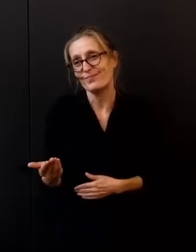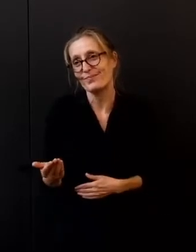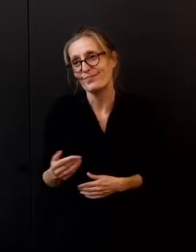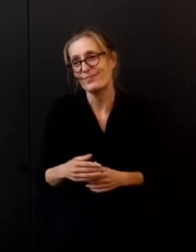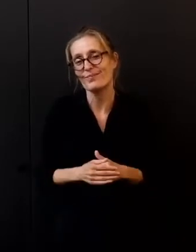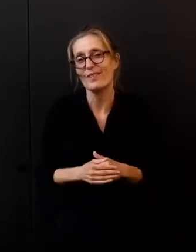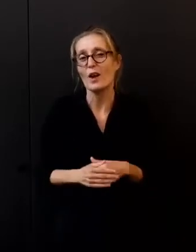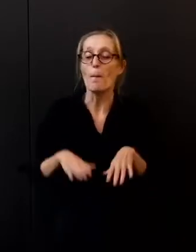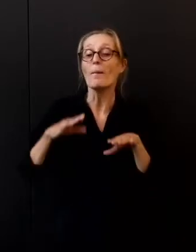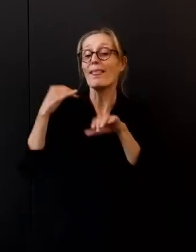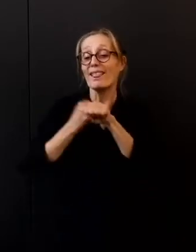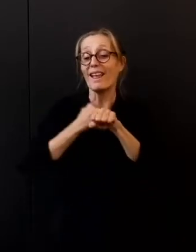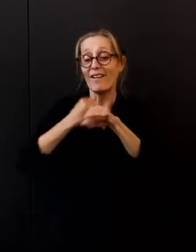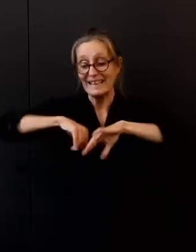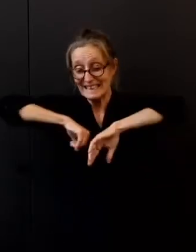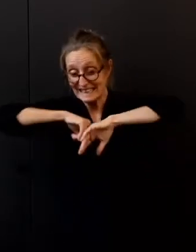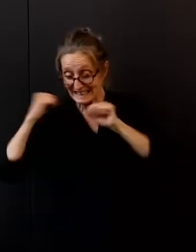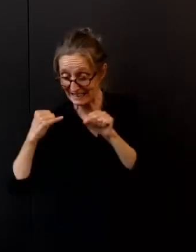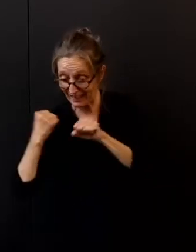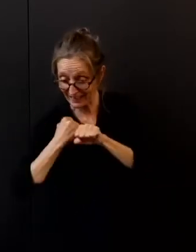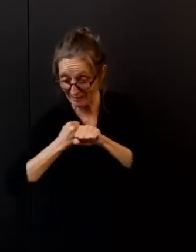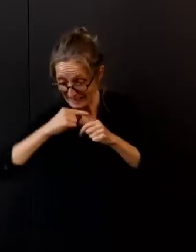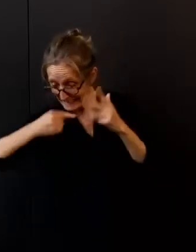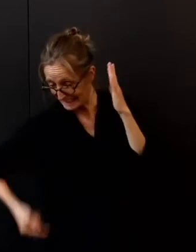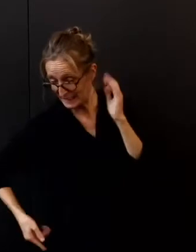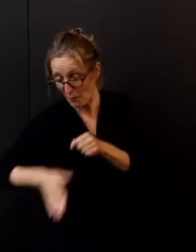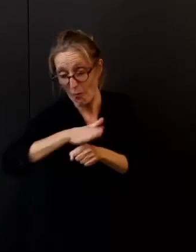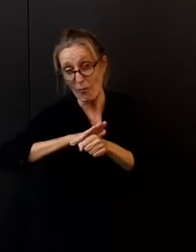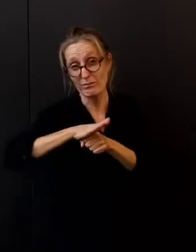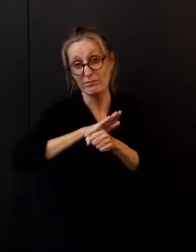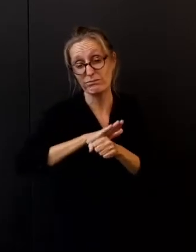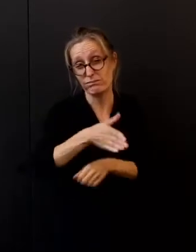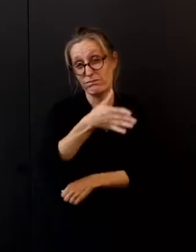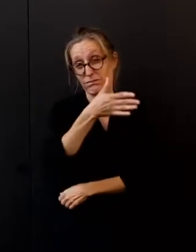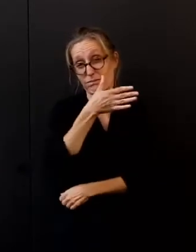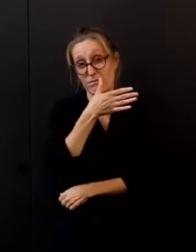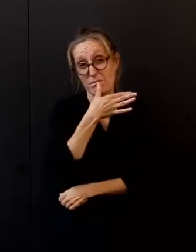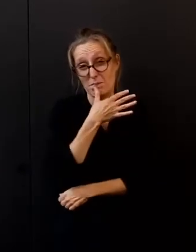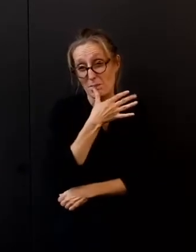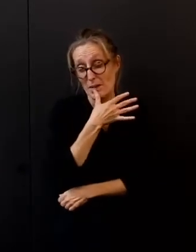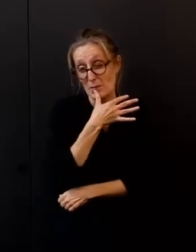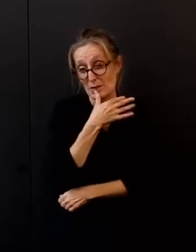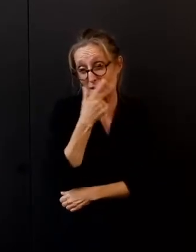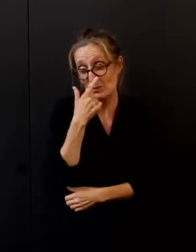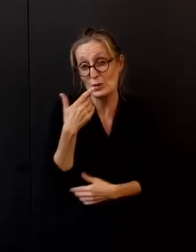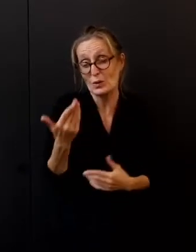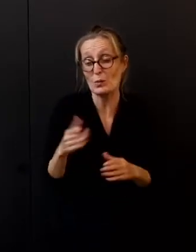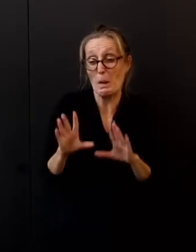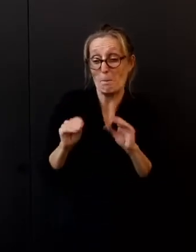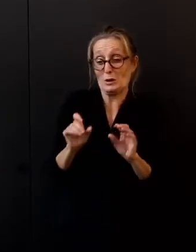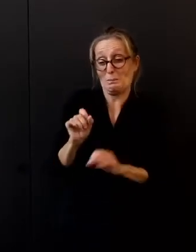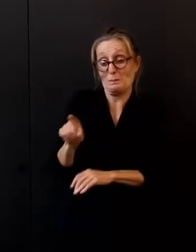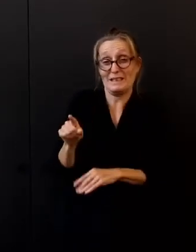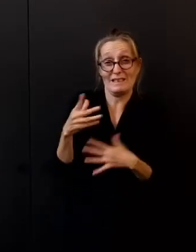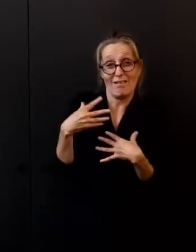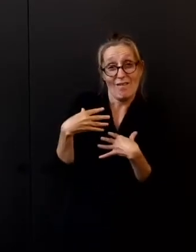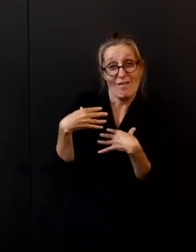le poste. Donc, non, en tout cas, pas sur ce